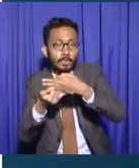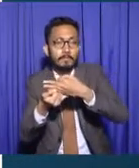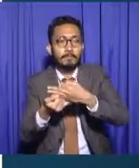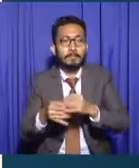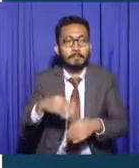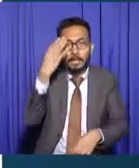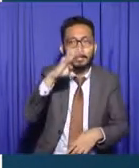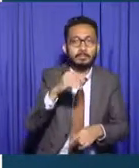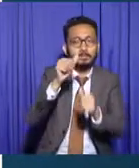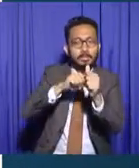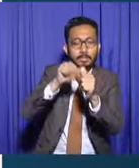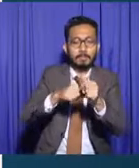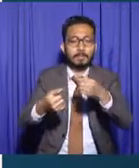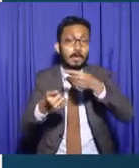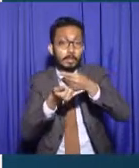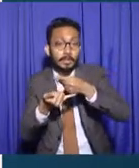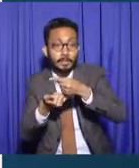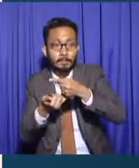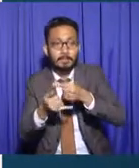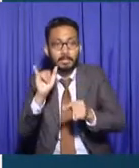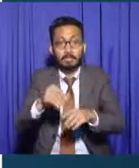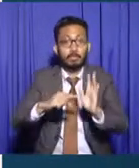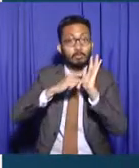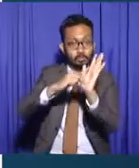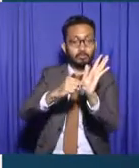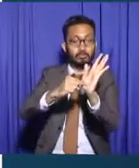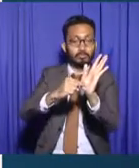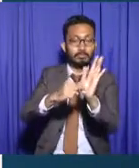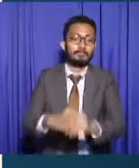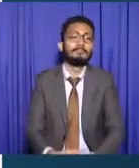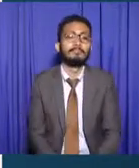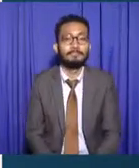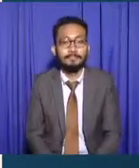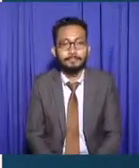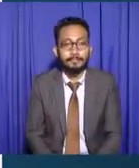fenotip bagi setiap genotip yang dipaparkan